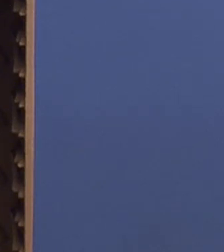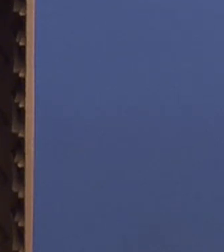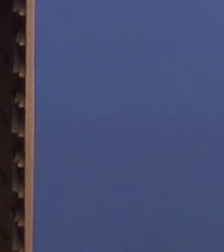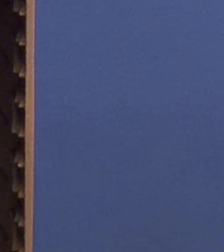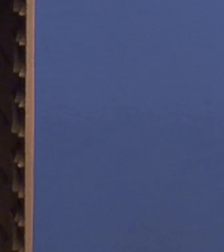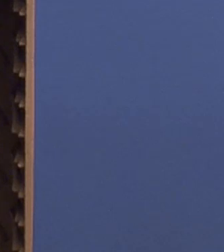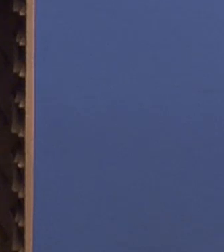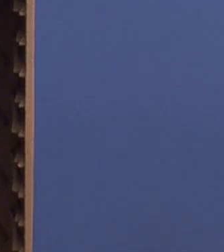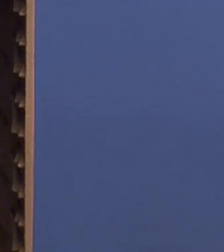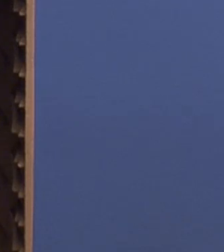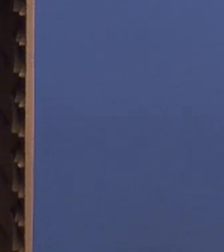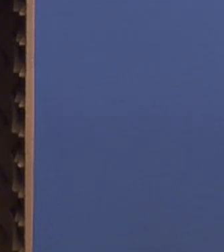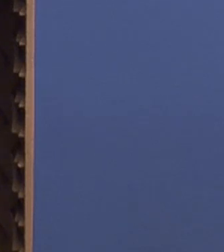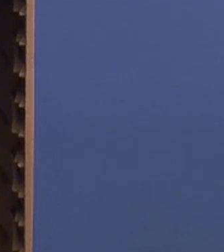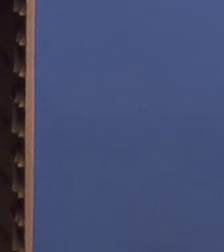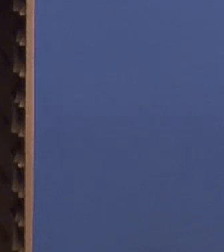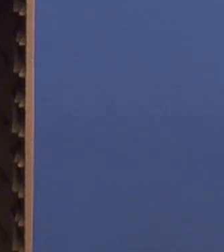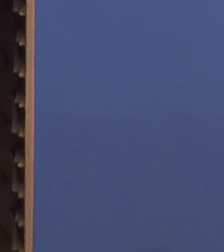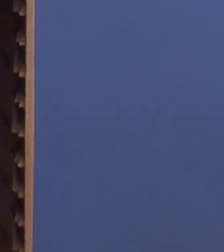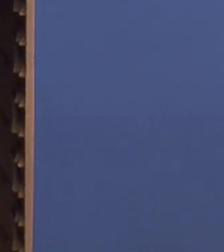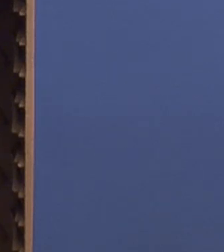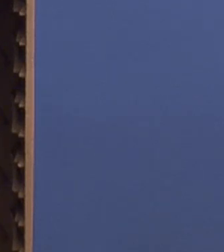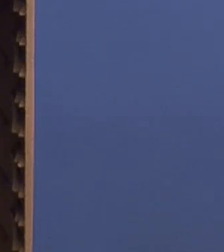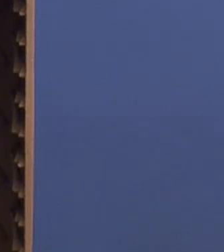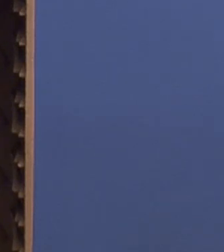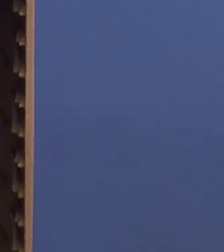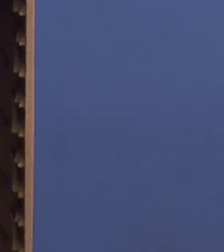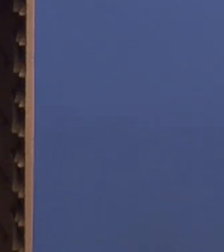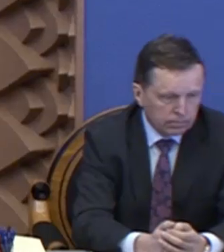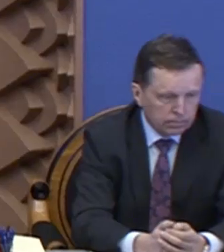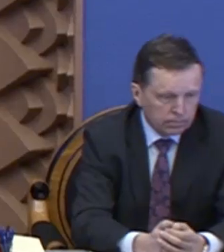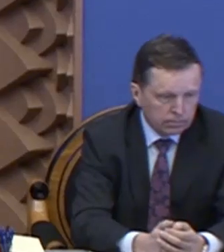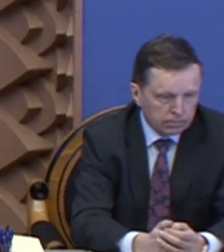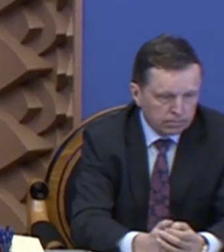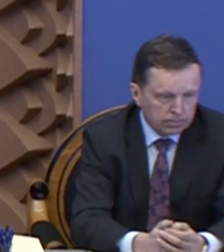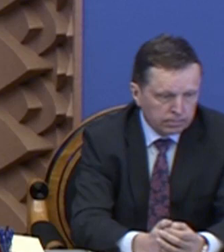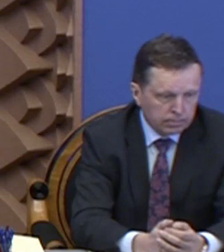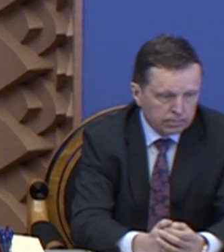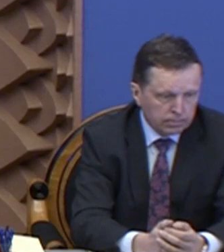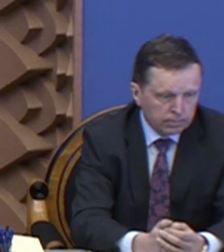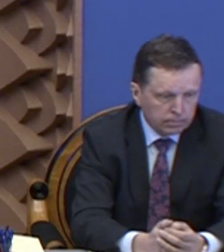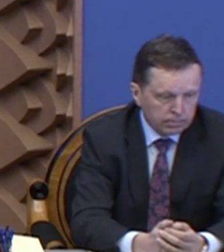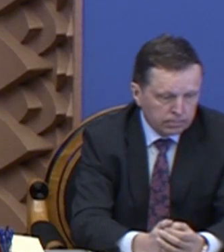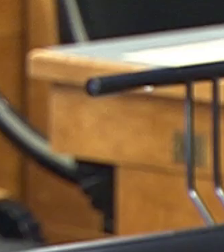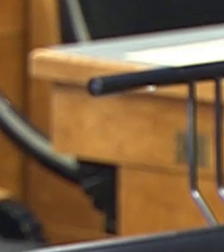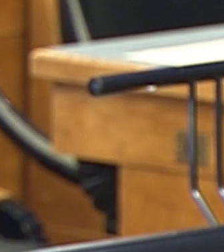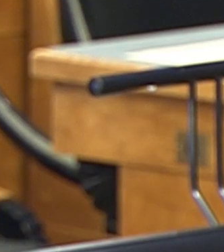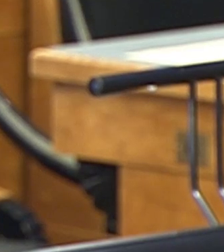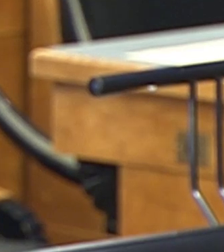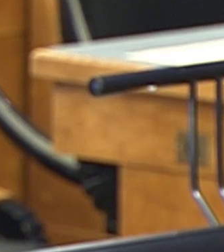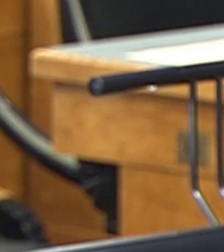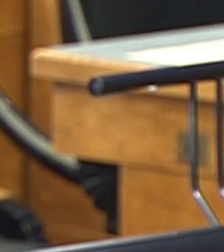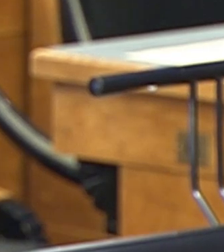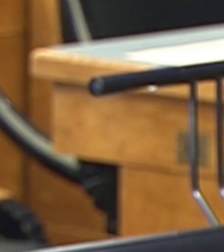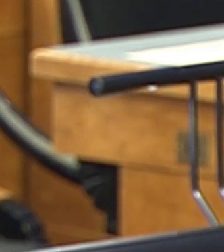et me hakkame reaalselt väljuma. Kahjuks see on nii. Aitäh! Kajakallas täpsustav küsimuspal on. Aitäh! See